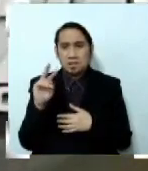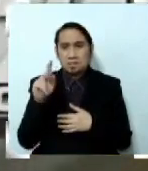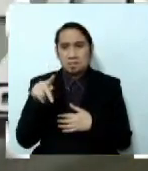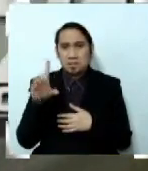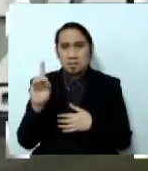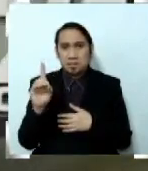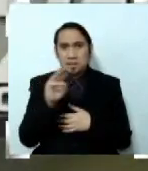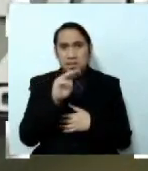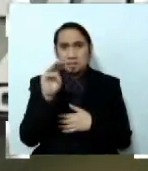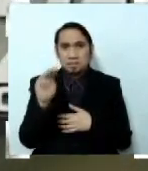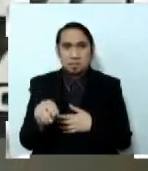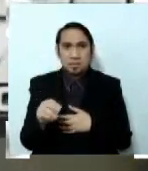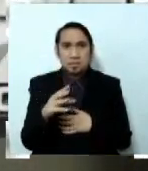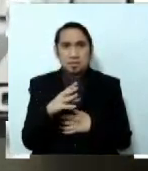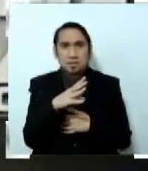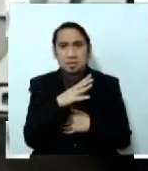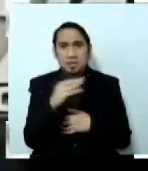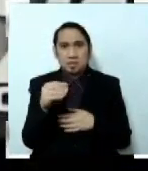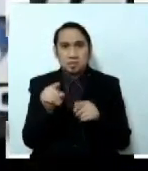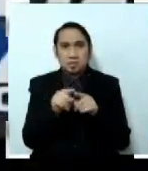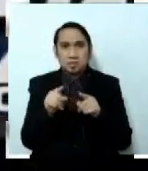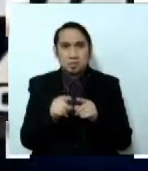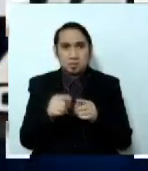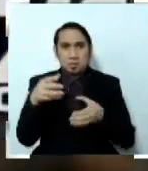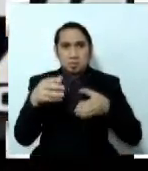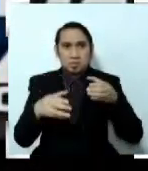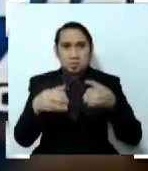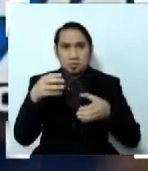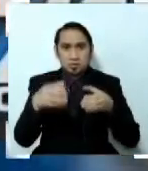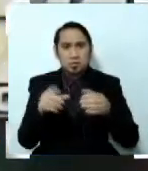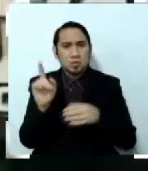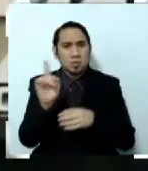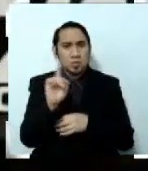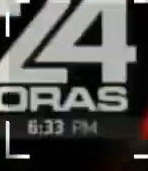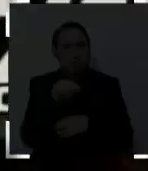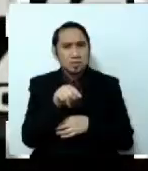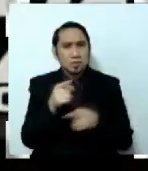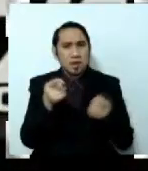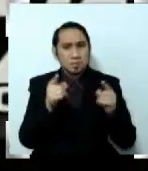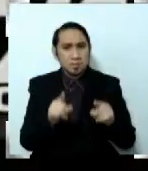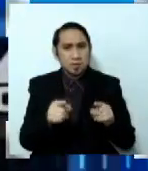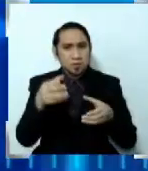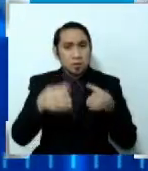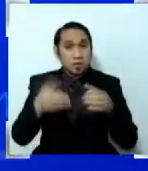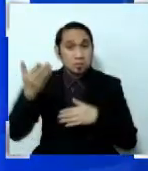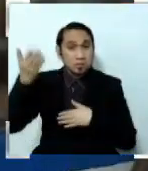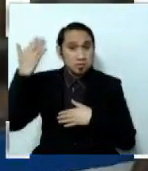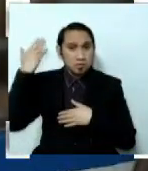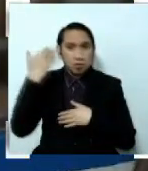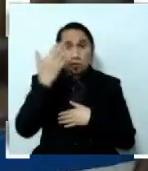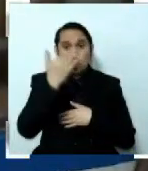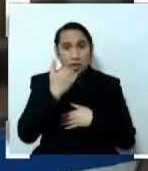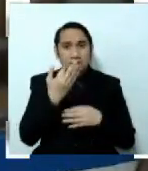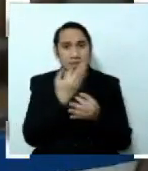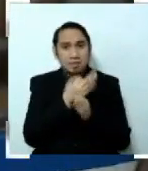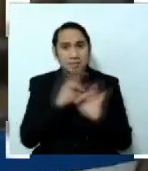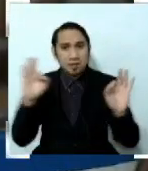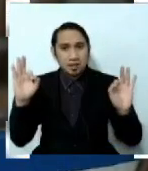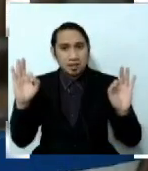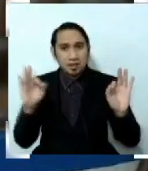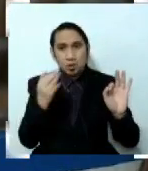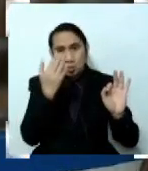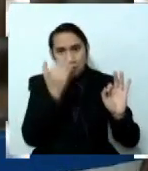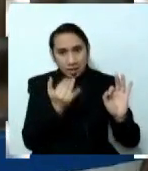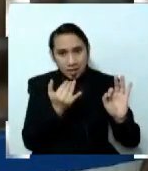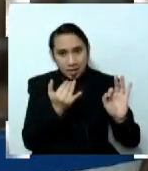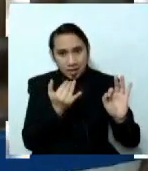sa court nila kung anong naging status ng kaso. Bakit siya na-release? Baka dahil doon